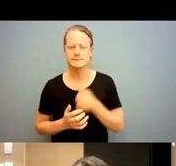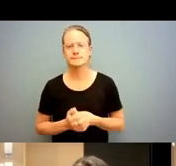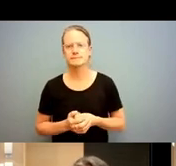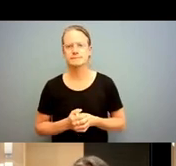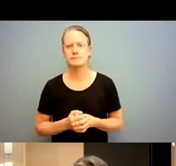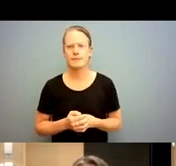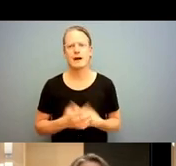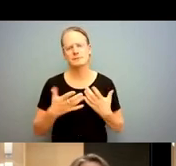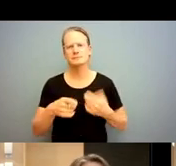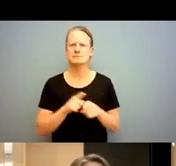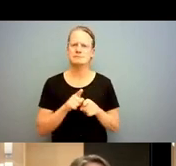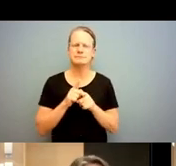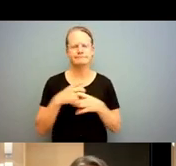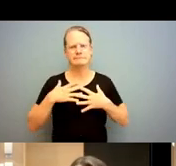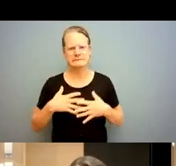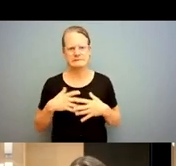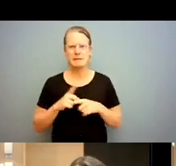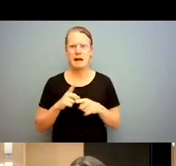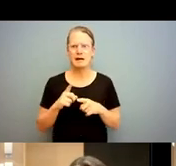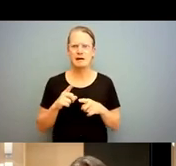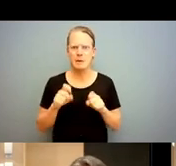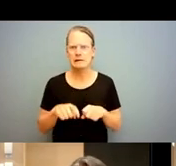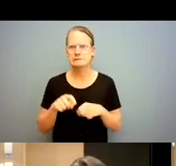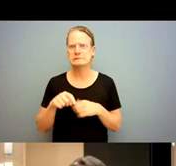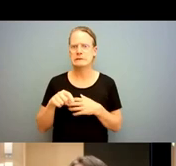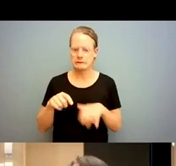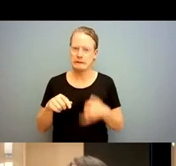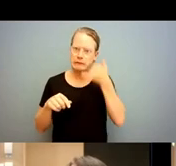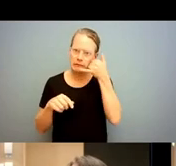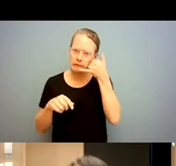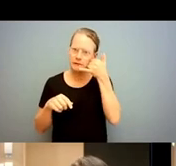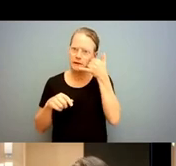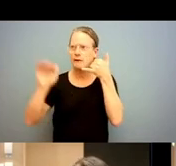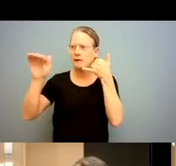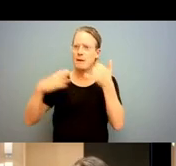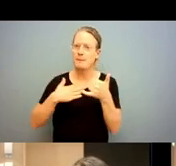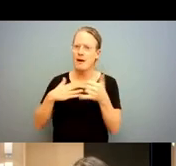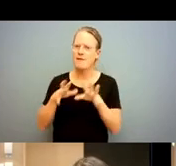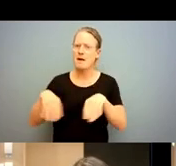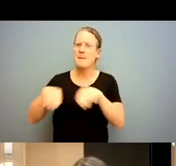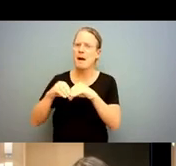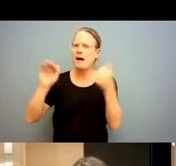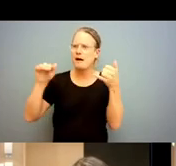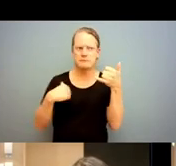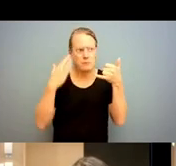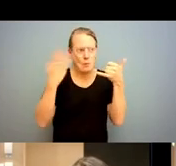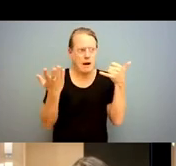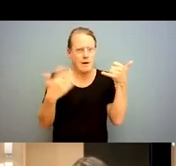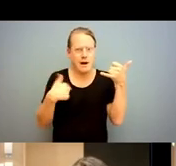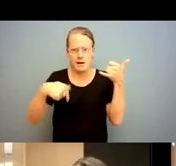toimma, ko oorunnu toarespelte. Talle tahi äilä munje torvu.